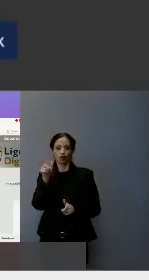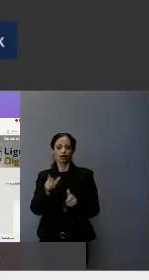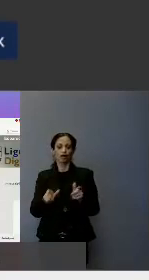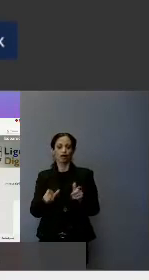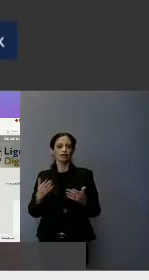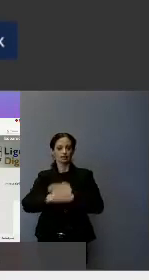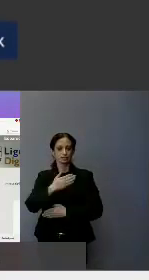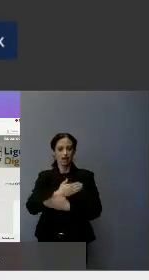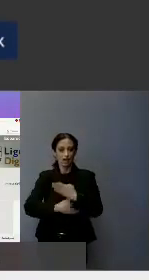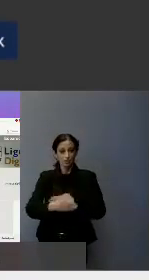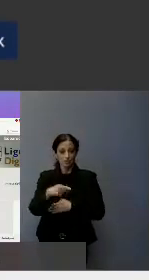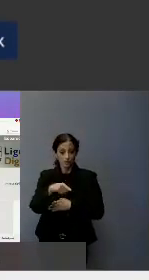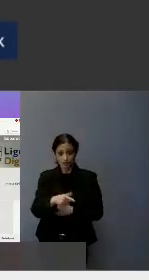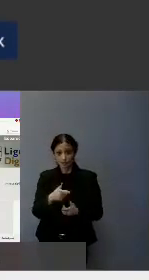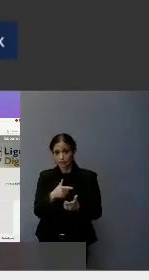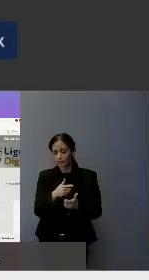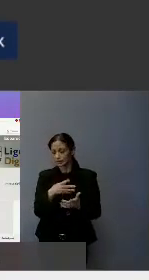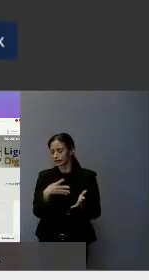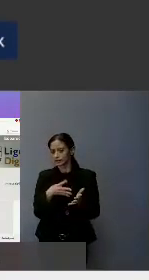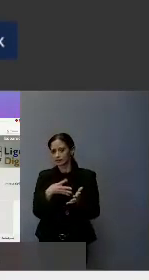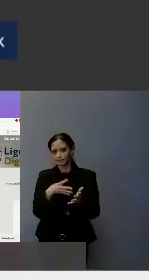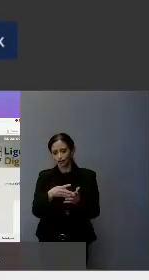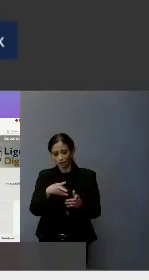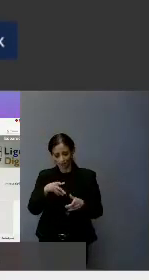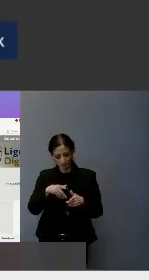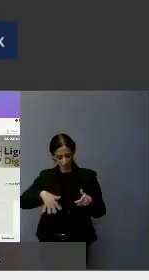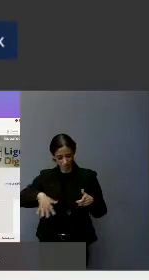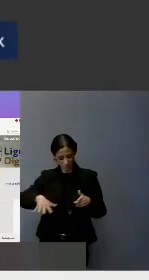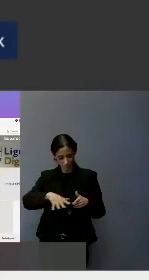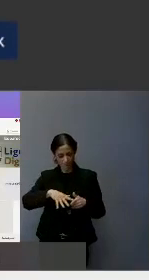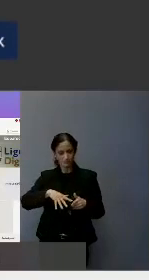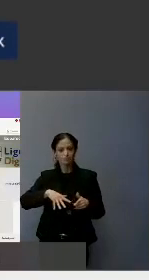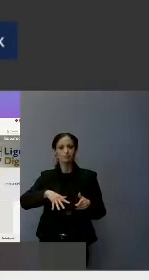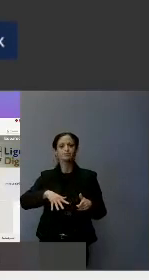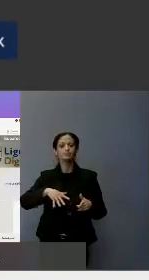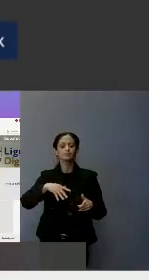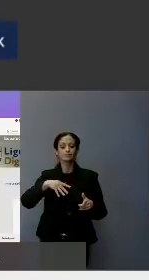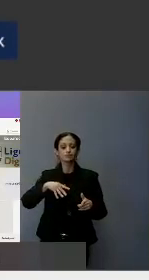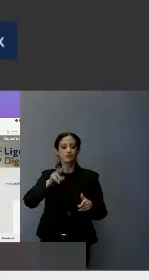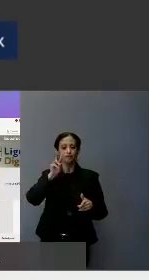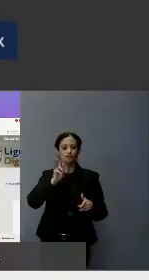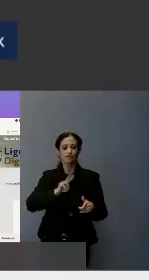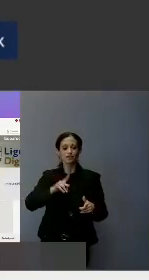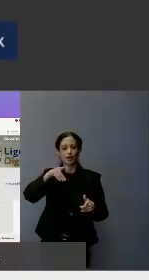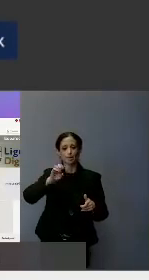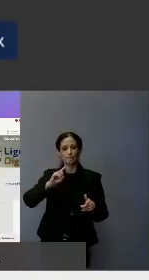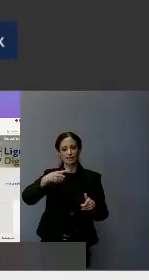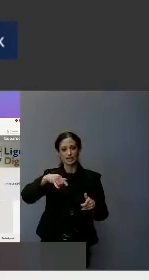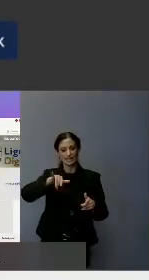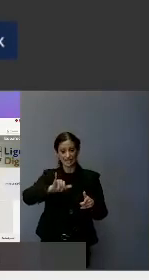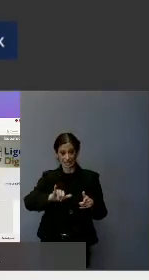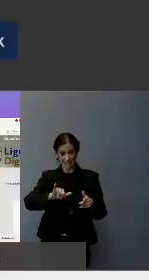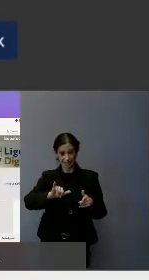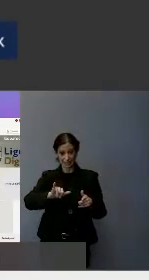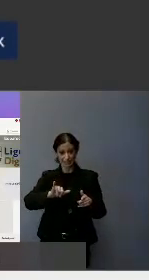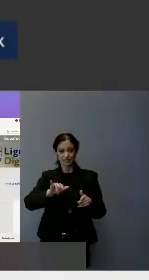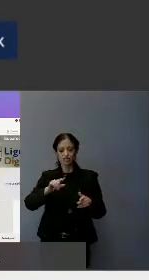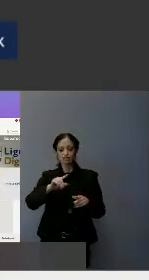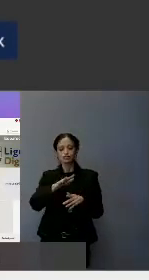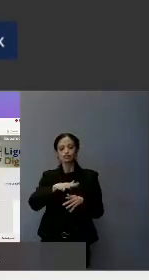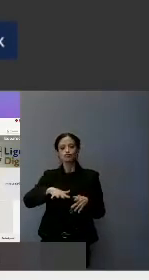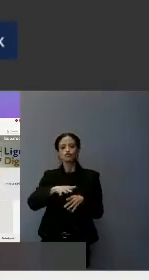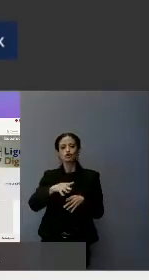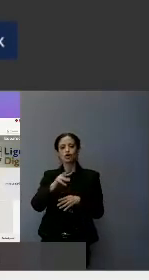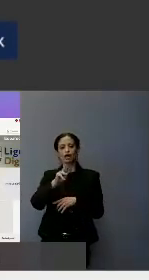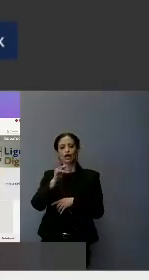delle grosse difficoltà a transitare in quel punto di dove parliamo parliamo di via pegli zona risveglio a pochi